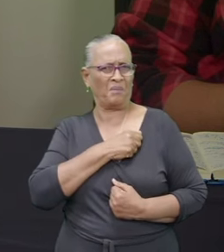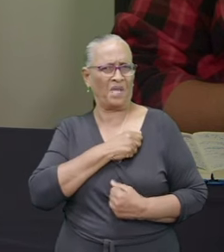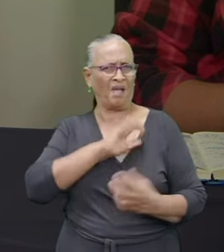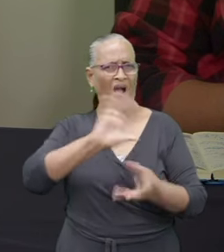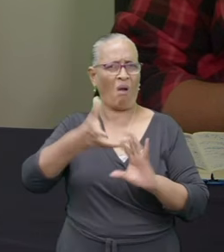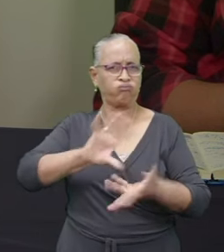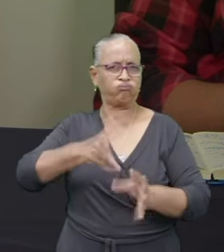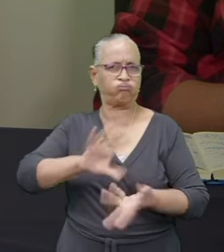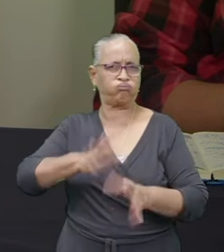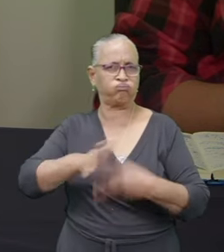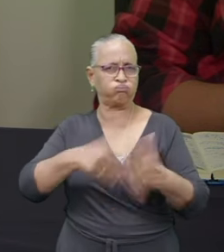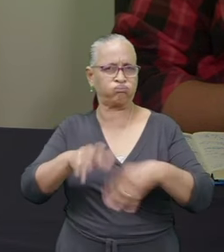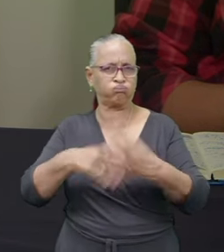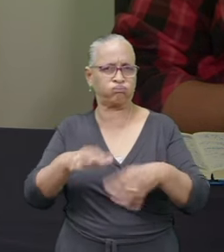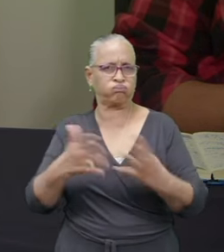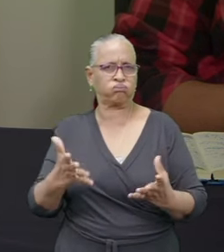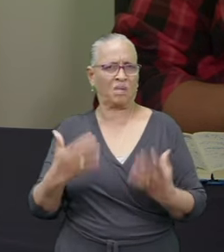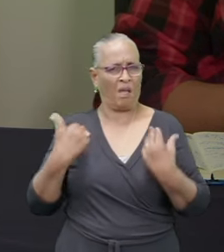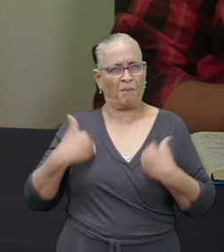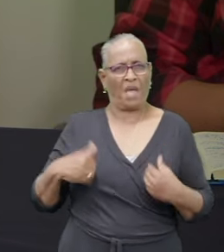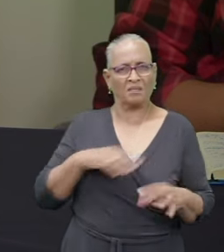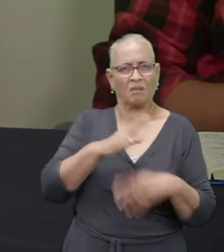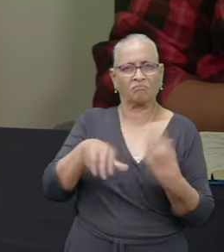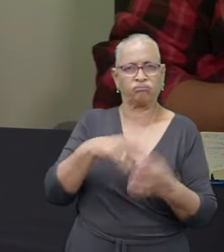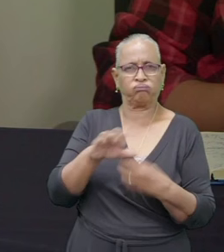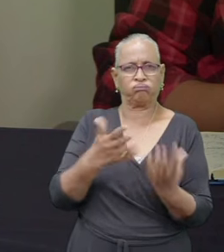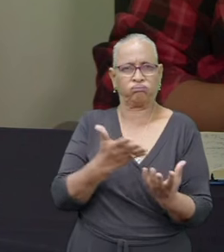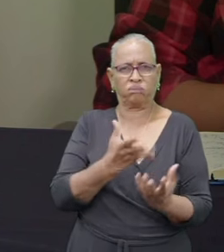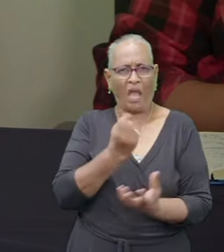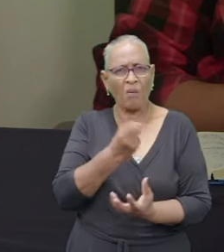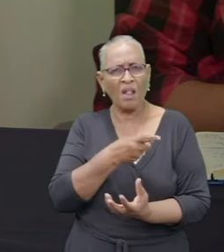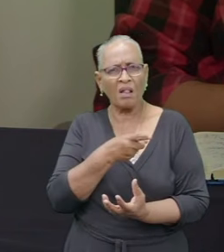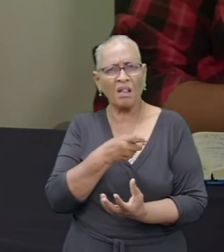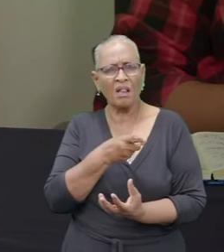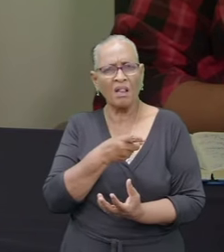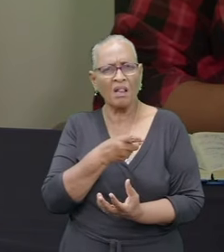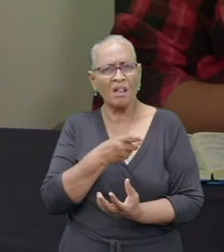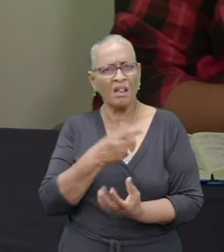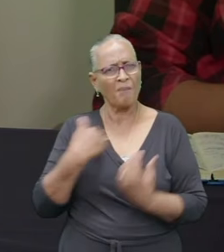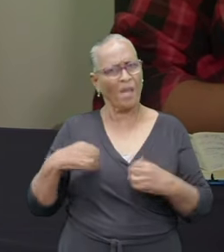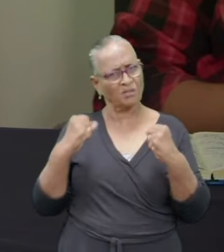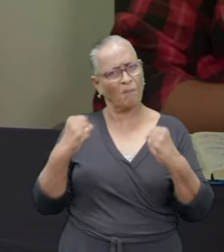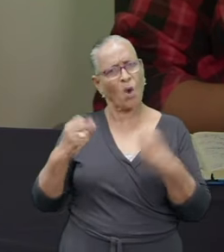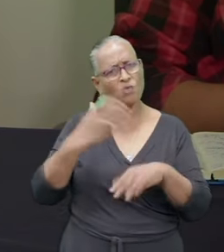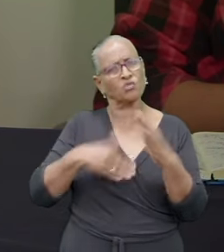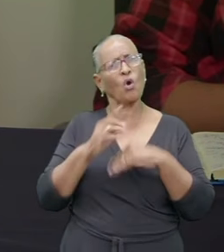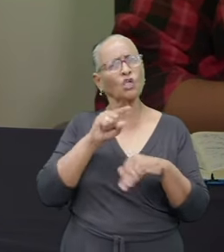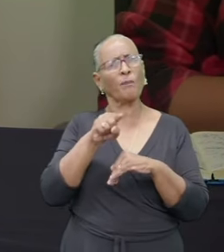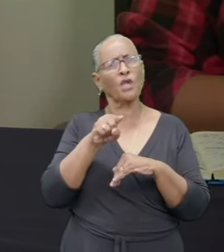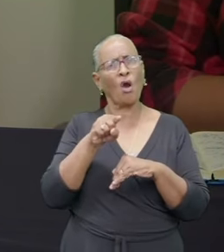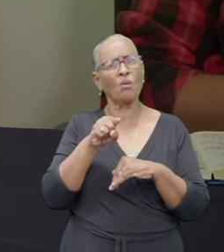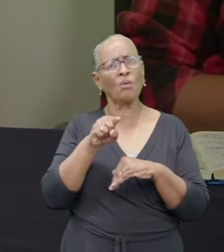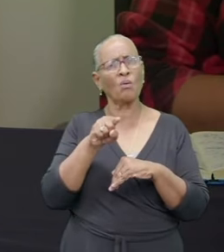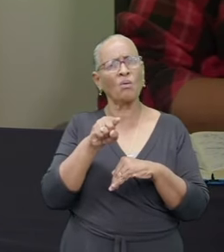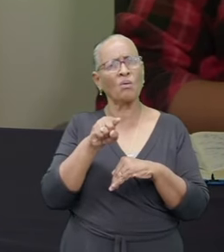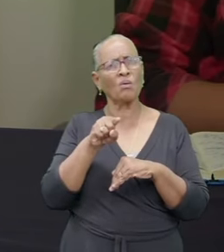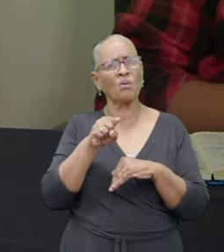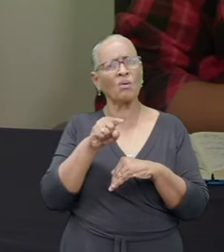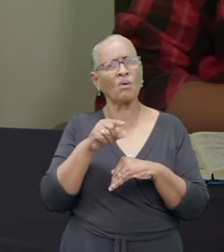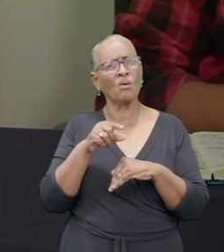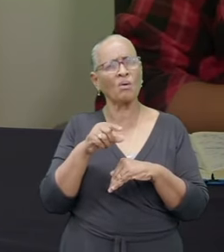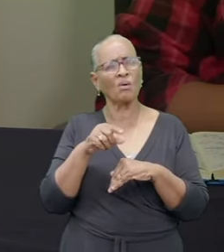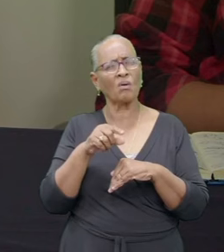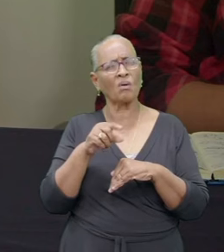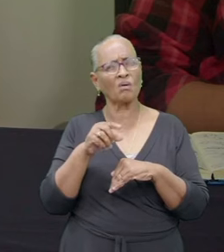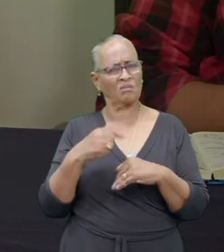maar onrust gaat creëren bij de mensen die heel erg boos zullen zijn om deze grote gap die er is.